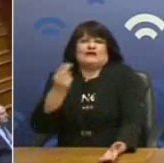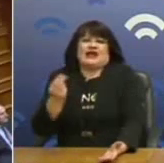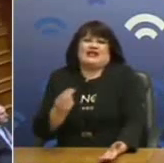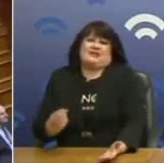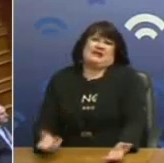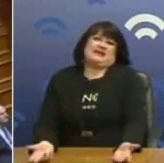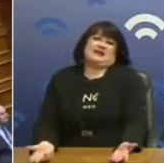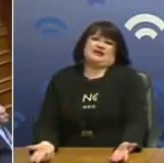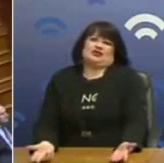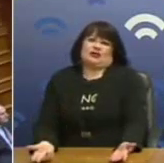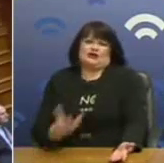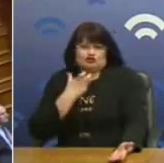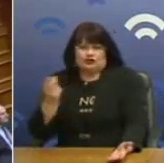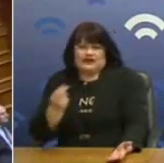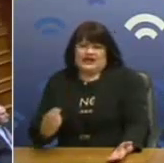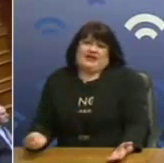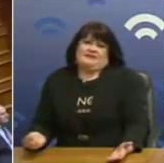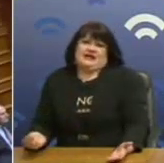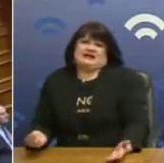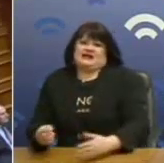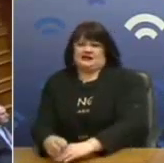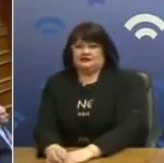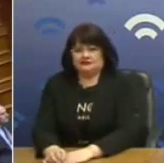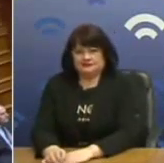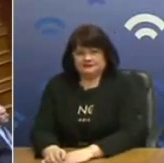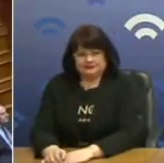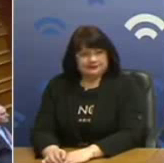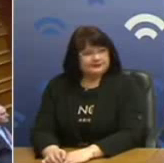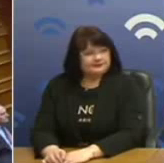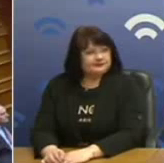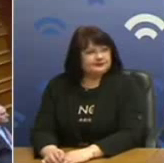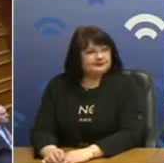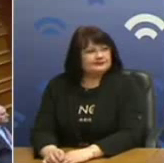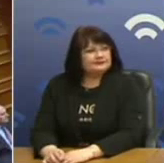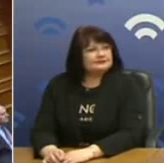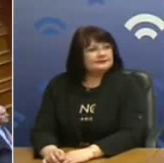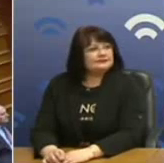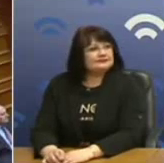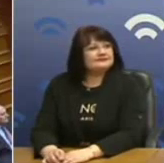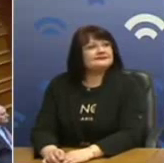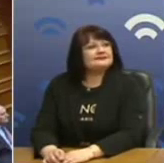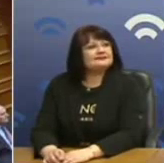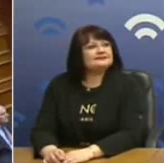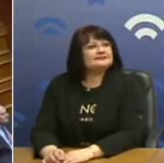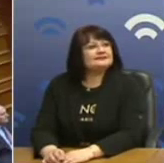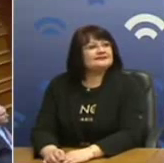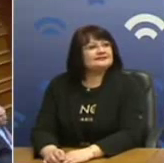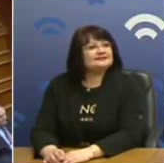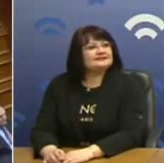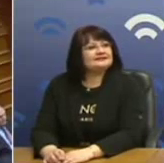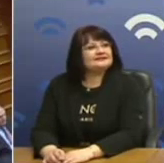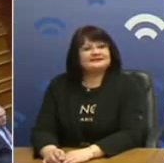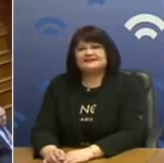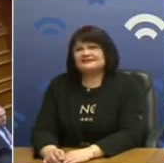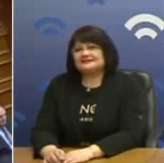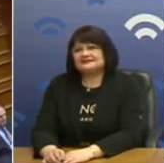σοβαρά θέματα αυτά. Τα 5 λεφτά δεν θα σας πειράξουν, ακούστε. Πάντως η αλήθεια είναι, κύριε Τσίπρα, ότι στην Ιρλανδία